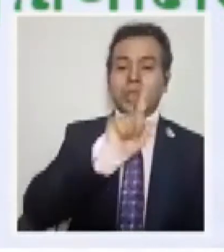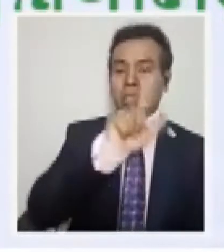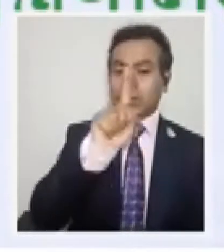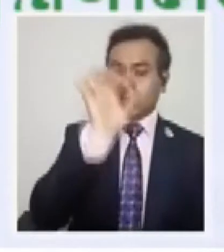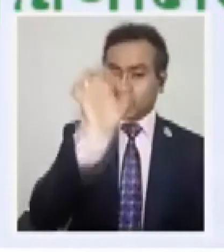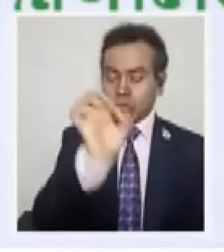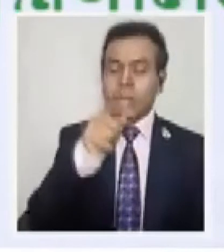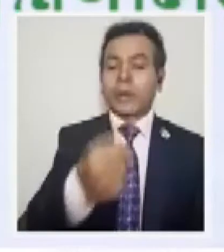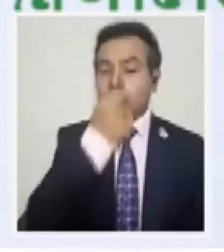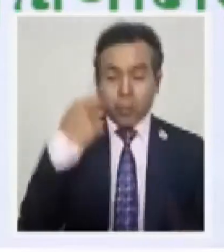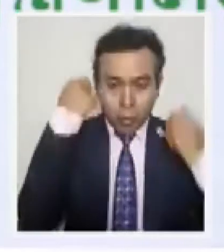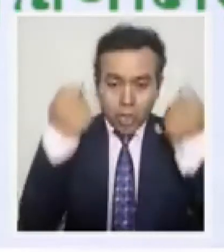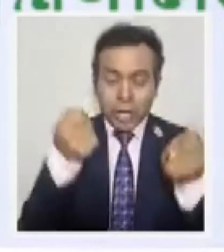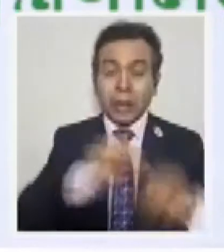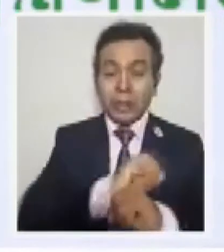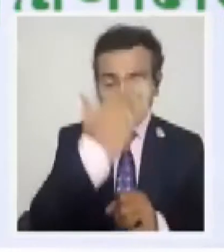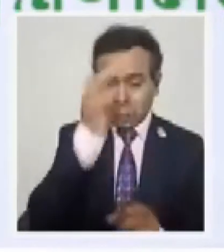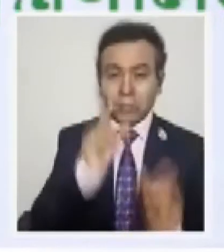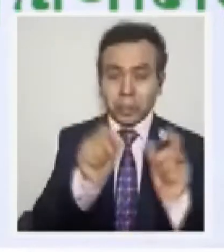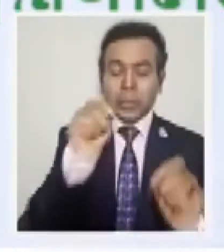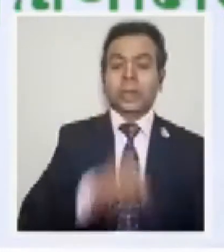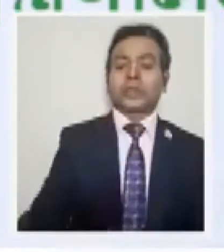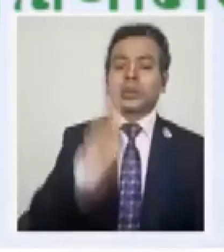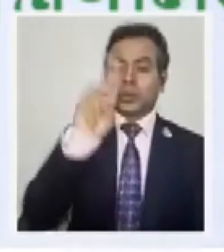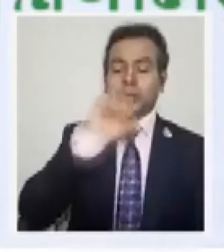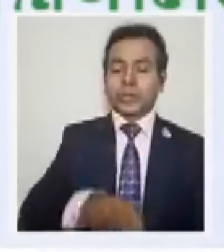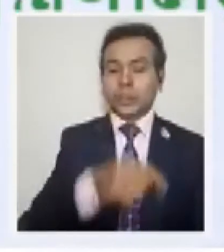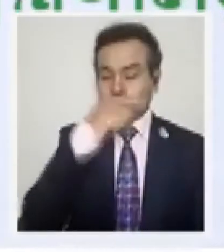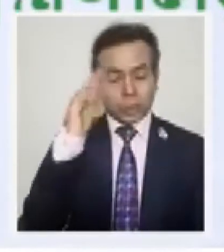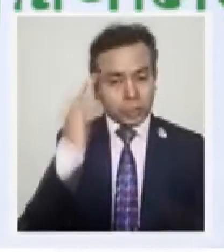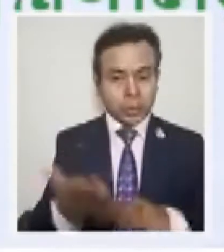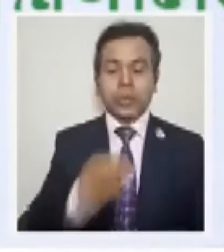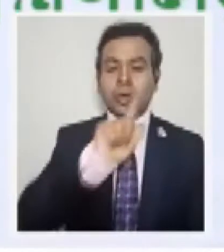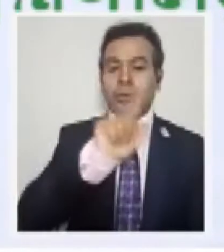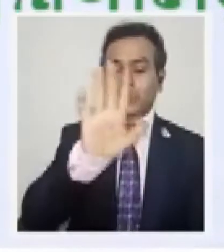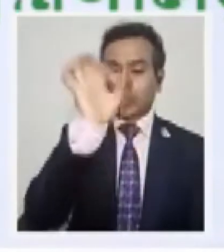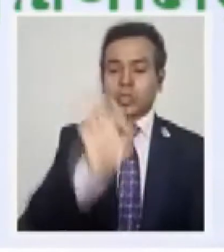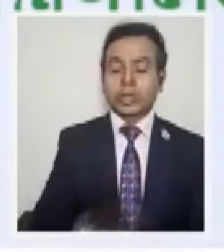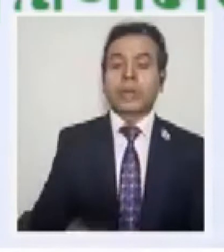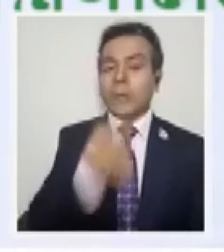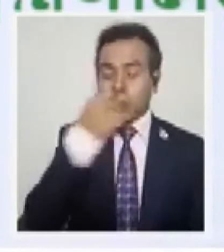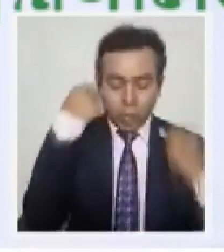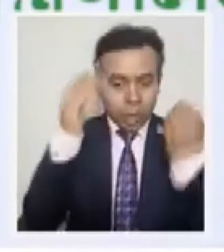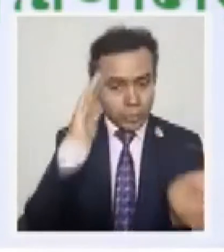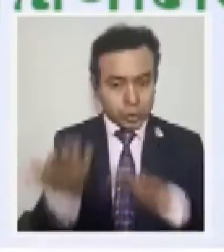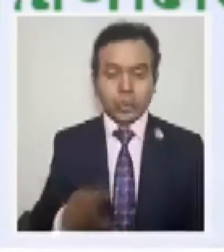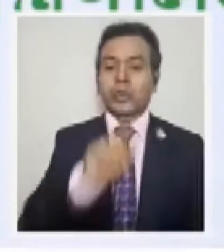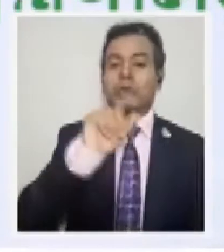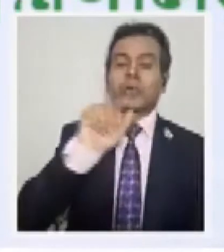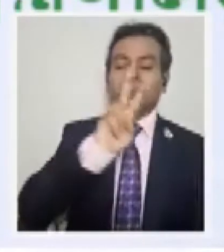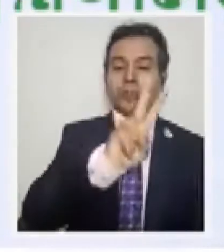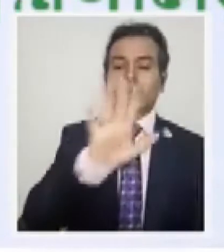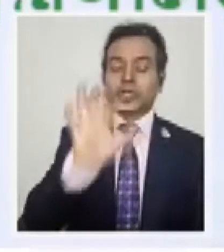এবং লিঙ্গভেদে আক্রান্তের শতকরা হার, পুরুষ 71 শতাংশ এবং নারী 29 শতাংশ। মৃত্যুর শতকরা